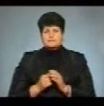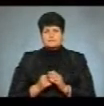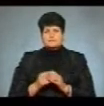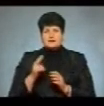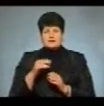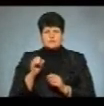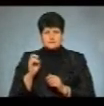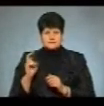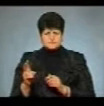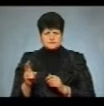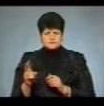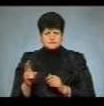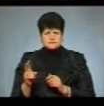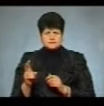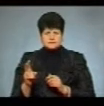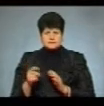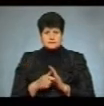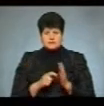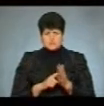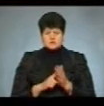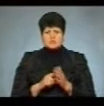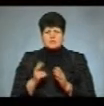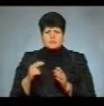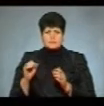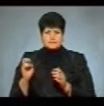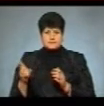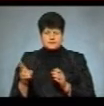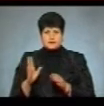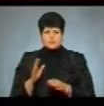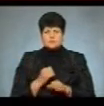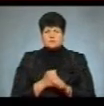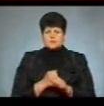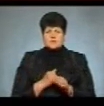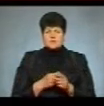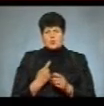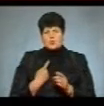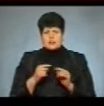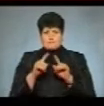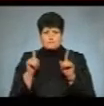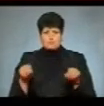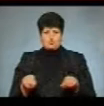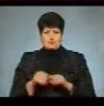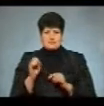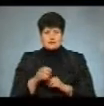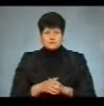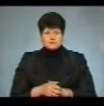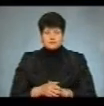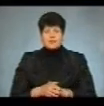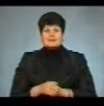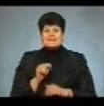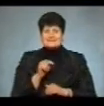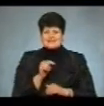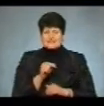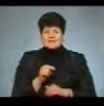дільничних комісій, приміщень, де дільничі комісії будуть працювати, і до охорони бюлетнів. З них